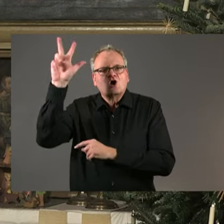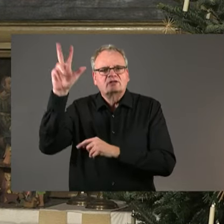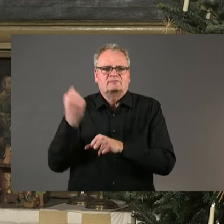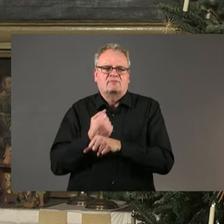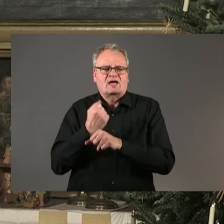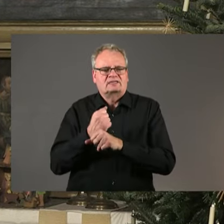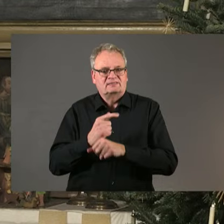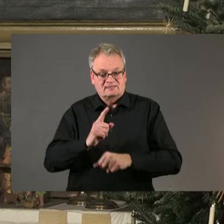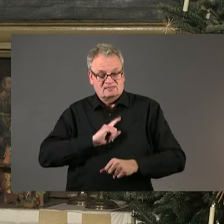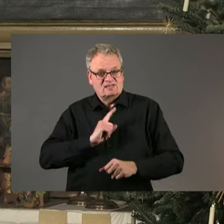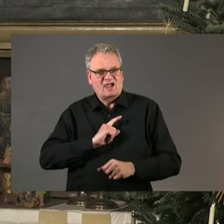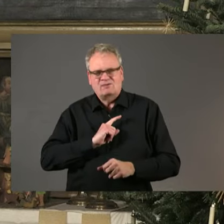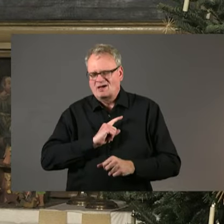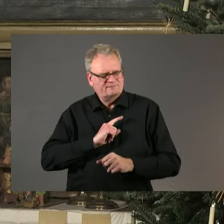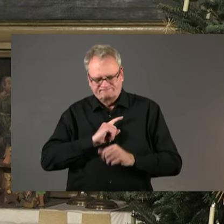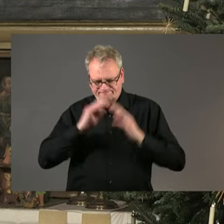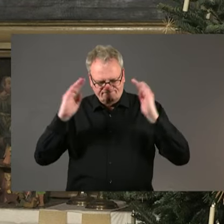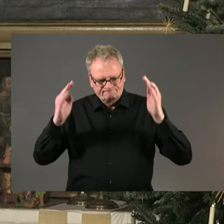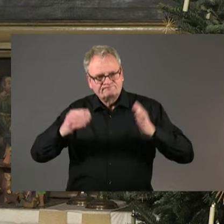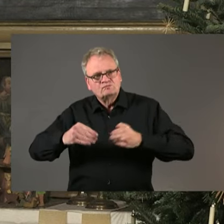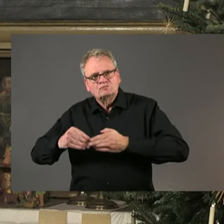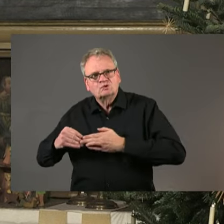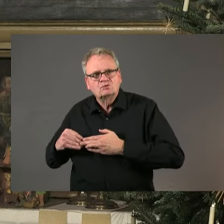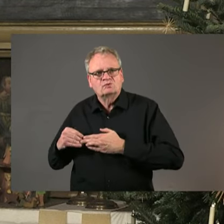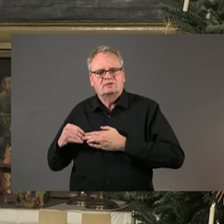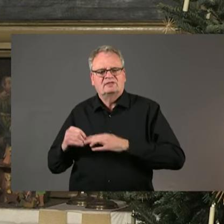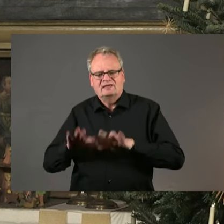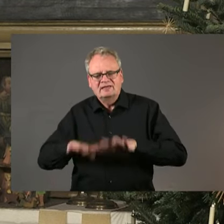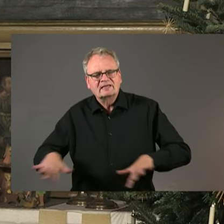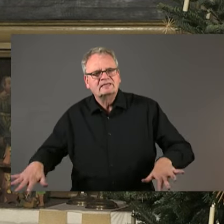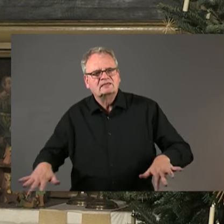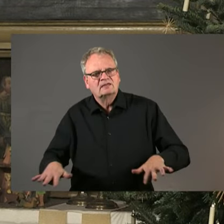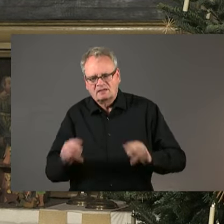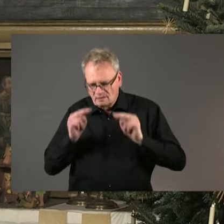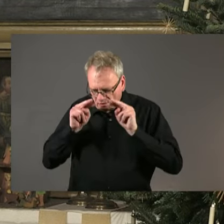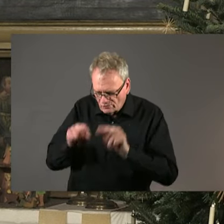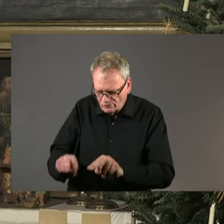klein und betrachtet die Welt mit den Augen der Kinder.